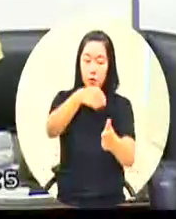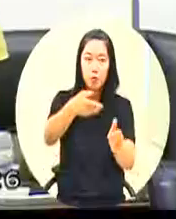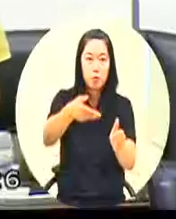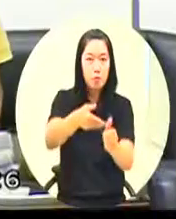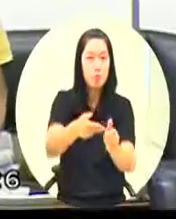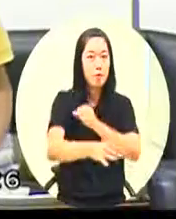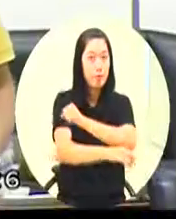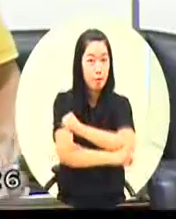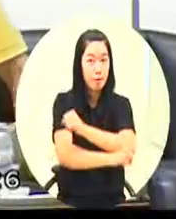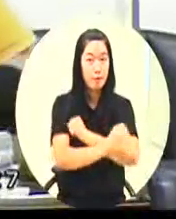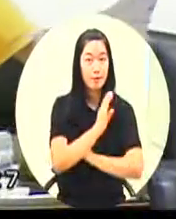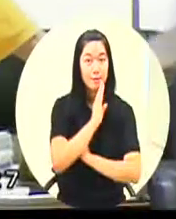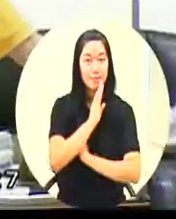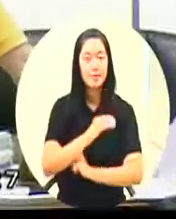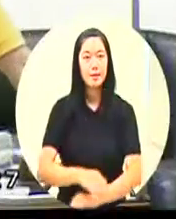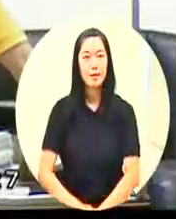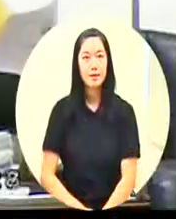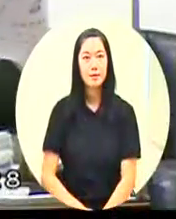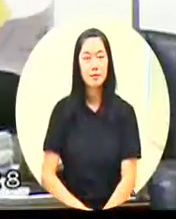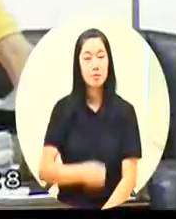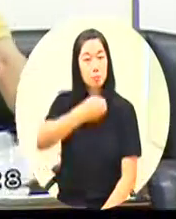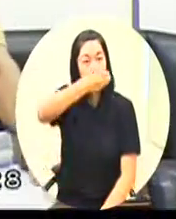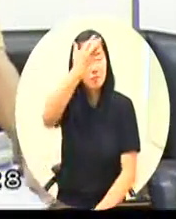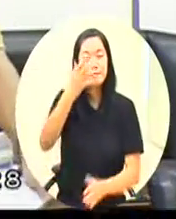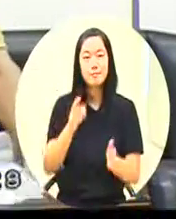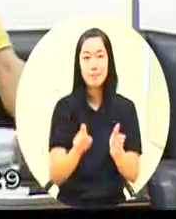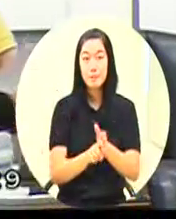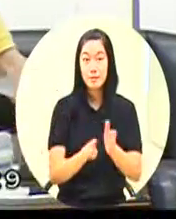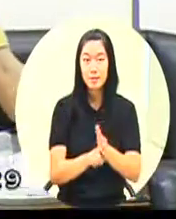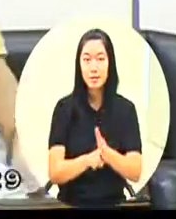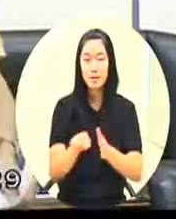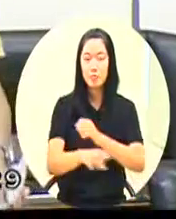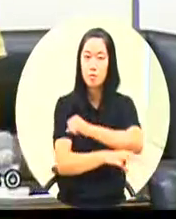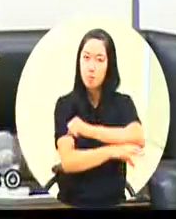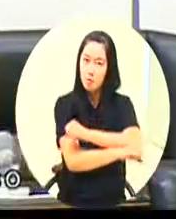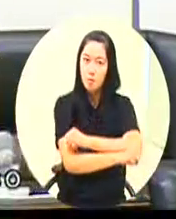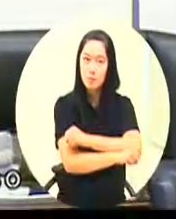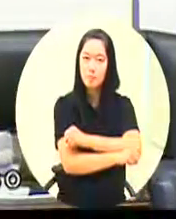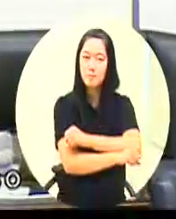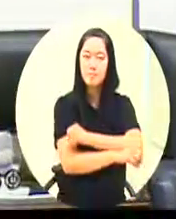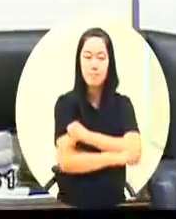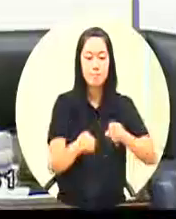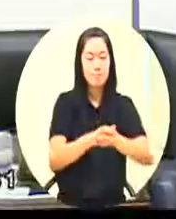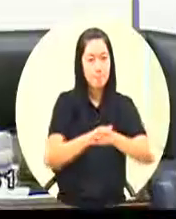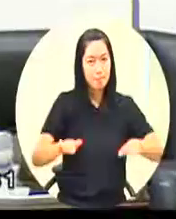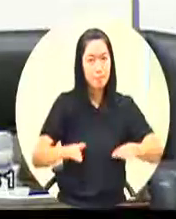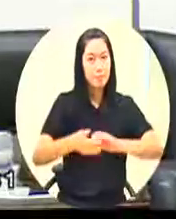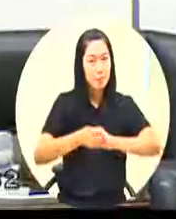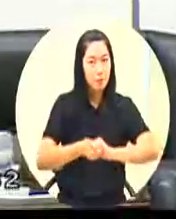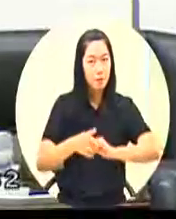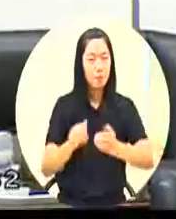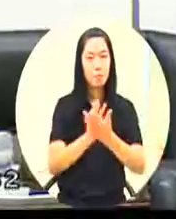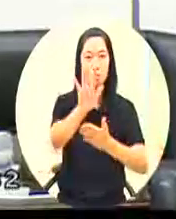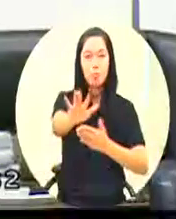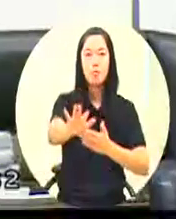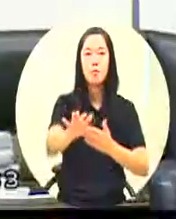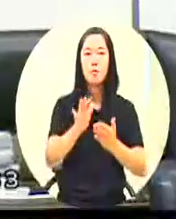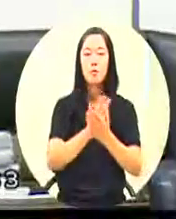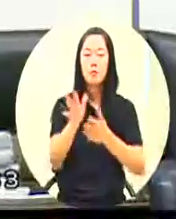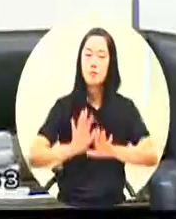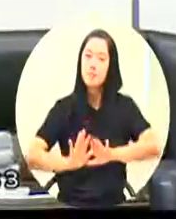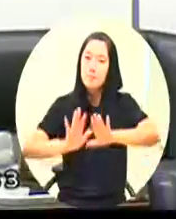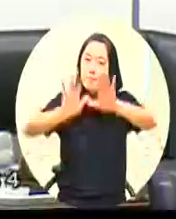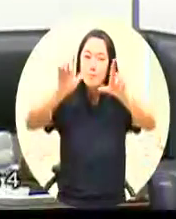础。年轻的时候基础打得好，未来发展就比较大，希望就比